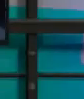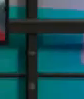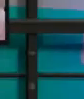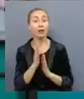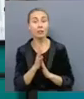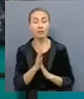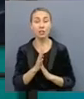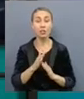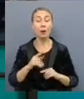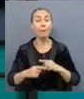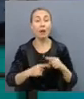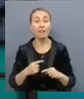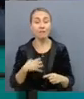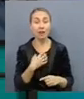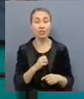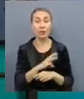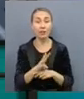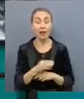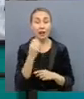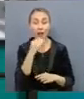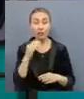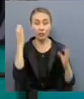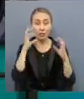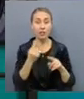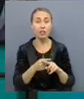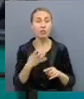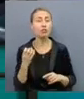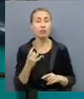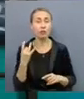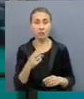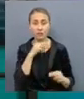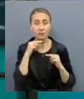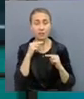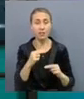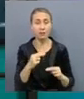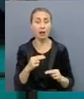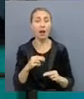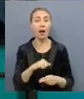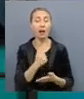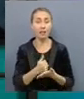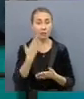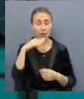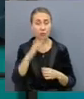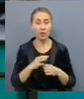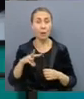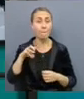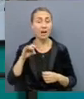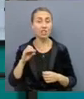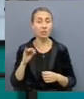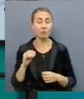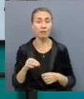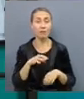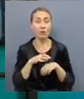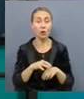Подрастающему поколению важно обеспечить качественное образование. На этом еще раз акцентировал свое внимание аким Акмолинской области Ермек Маржикпаев в